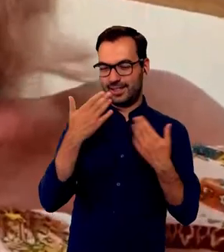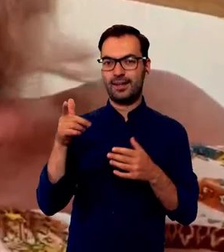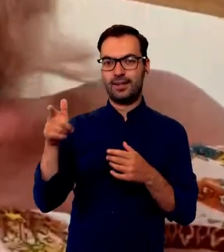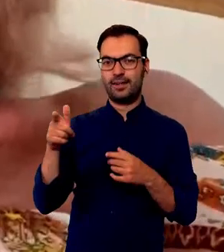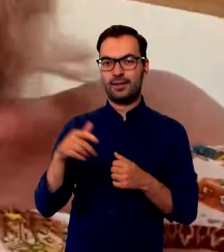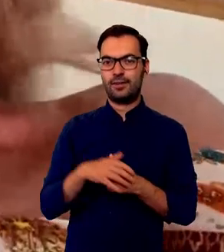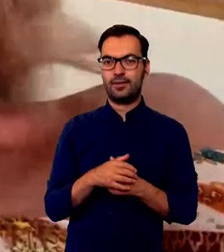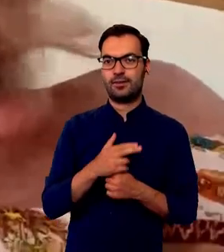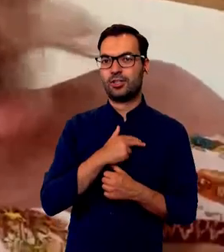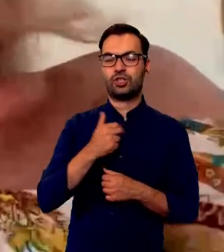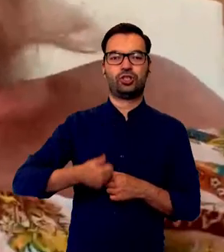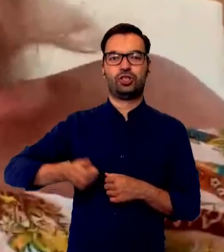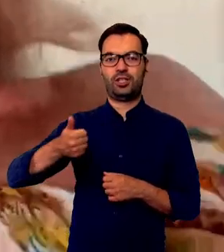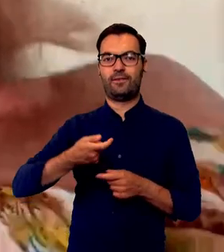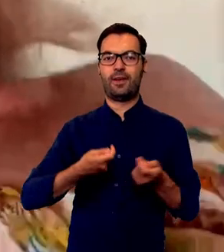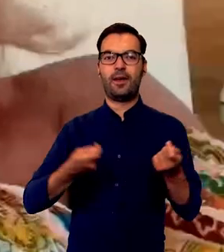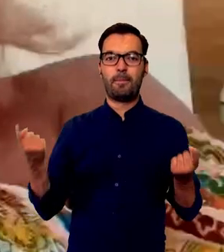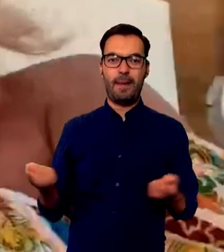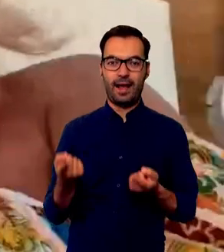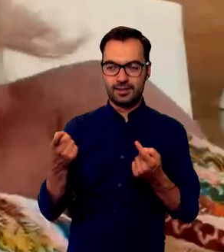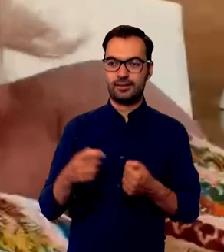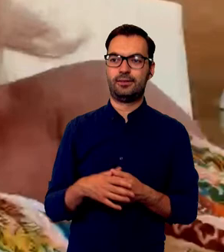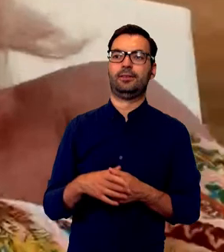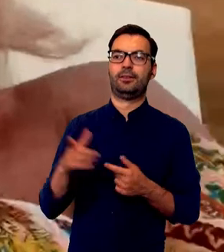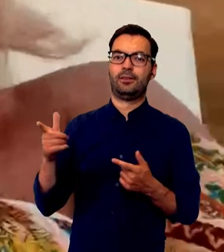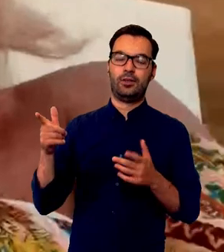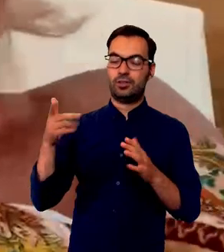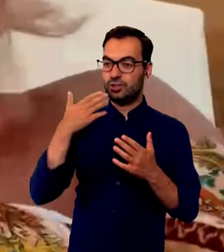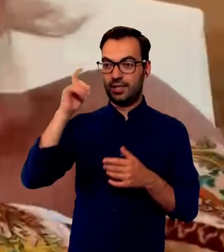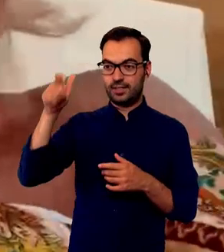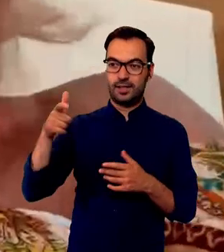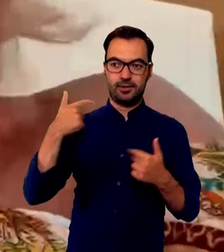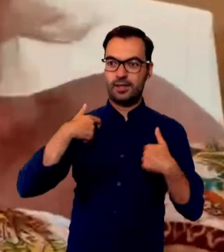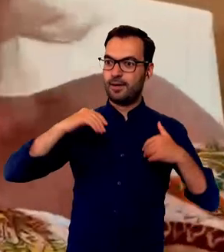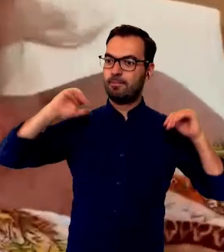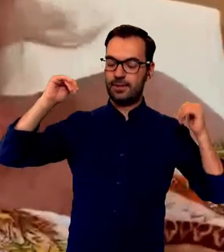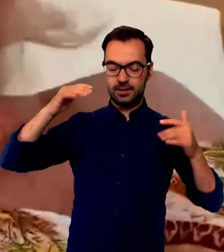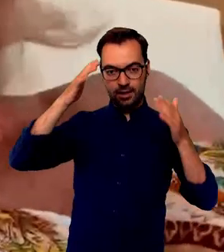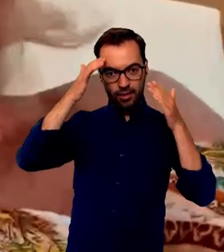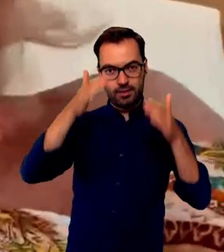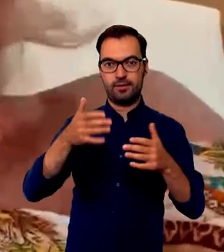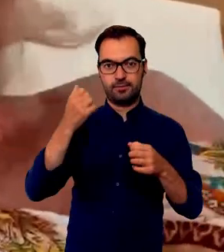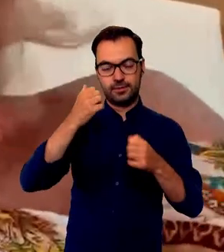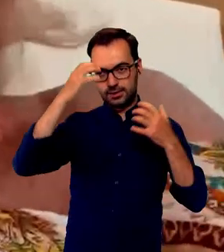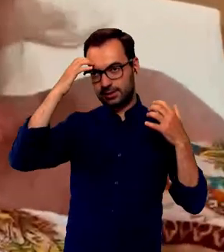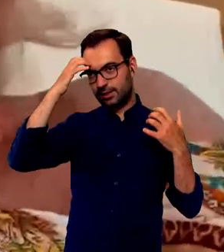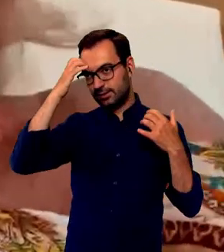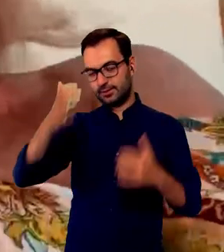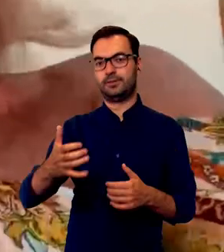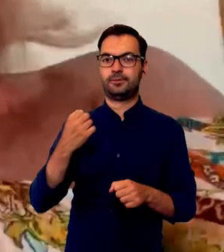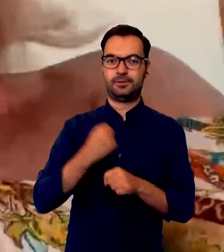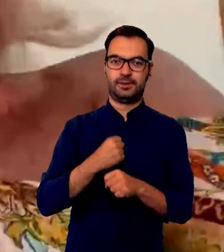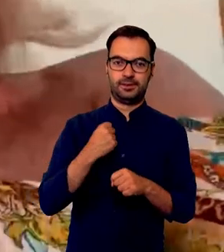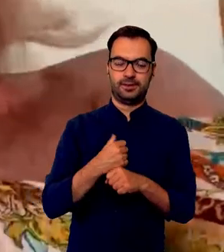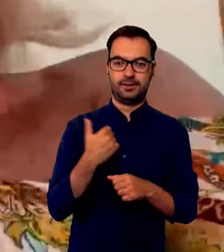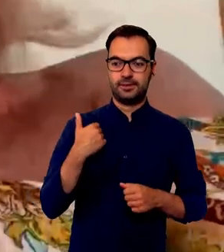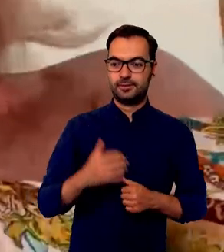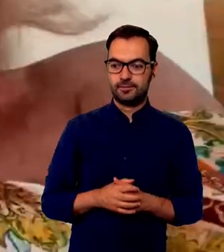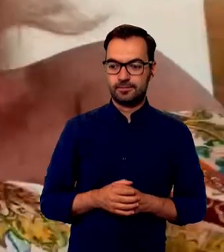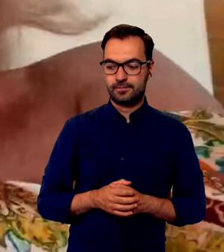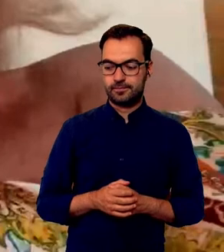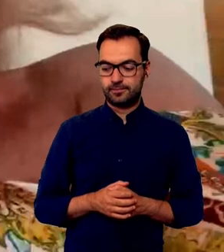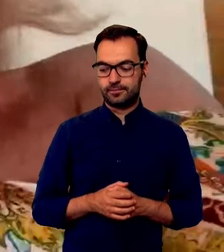u nas szefem marketingu i który zdjął ze mnie mnóstwo rzeczy, które były dla mnie naprawdę